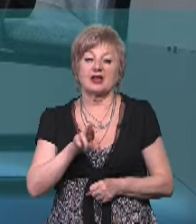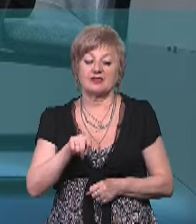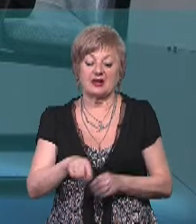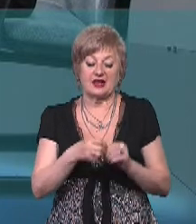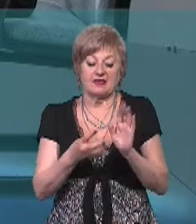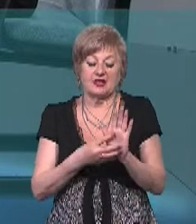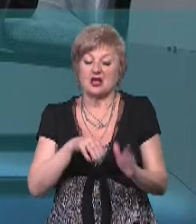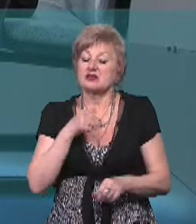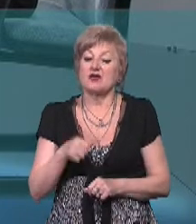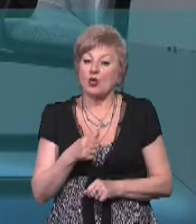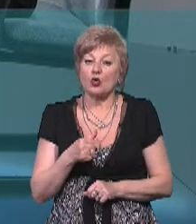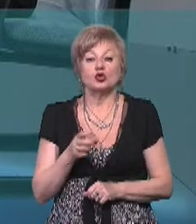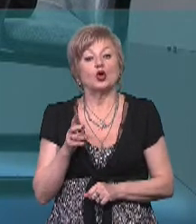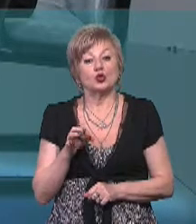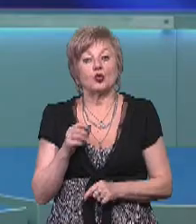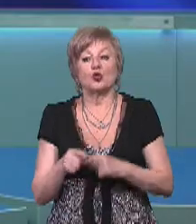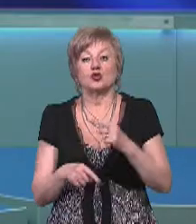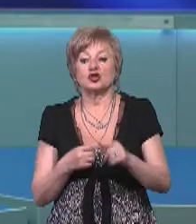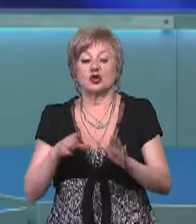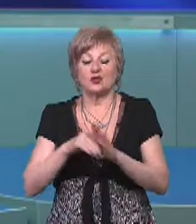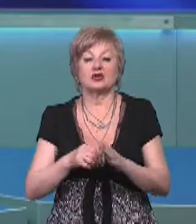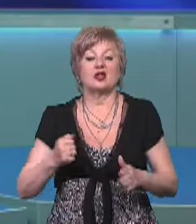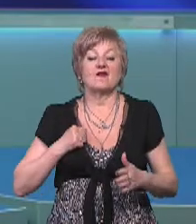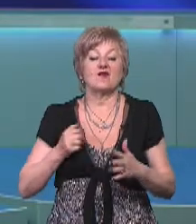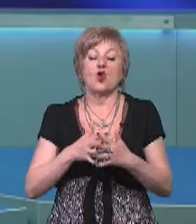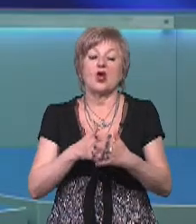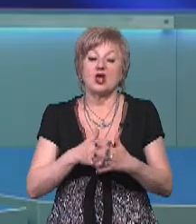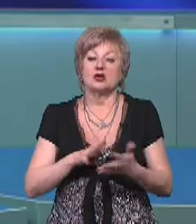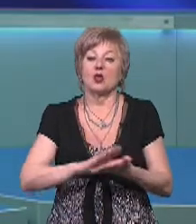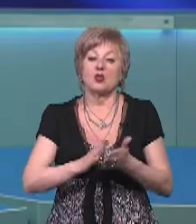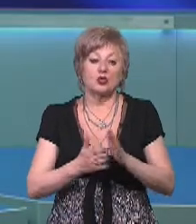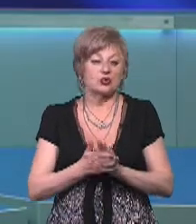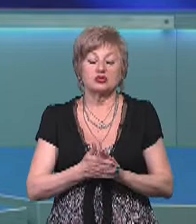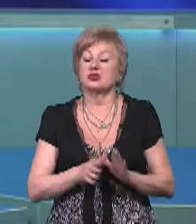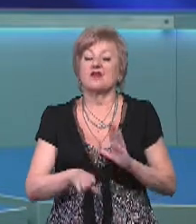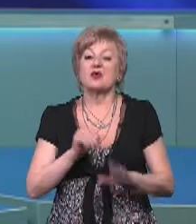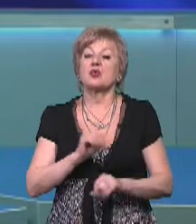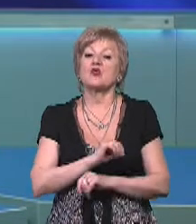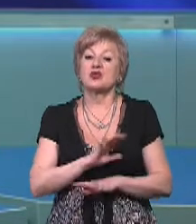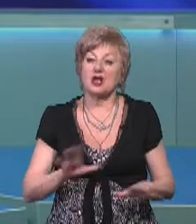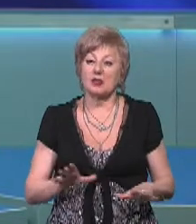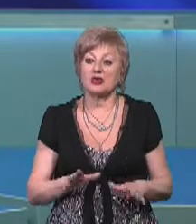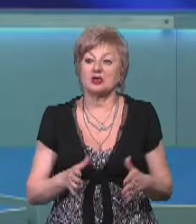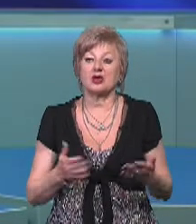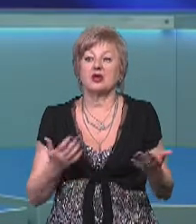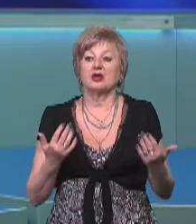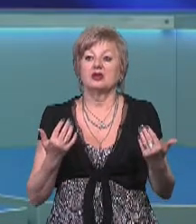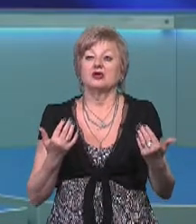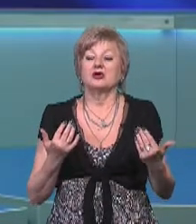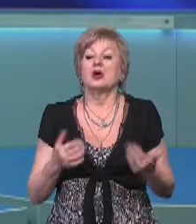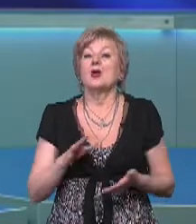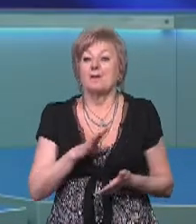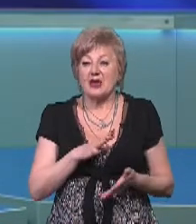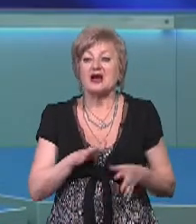січня 2019 року. Але через введення воєнного стану вони, на жаль, не відбулися і вже... Ну,